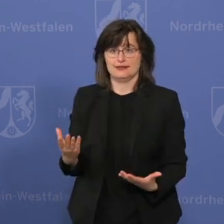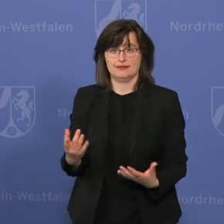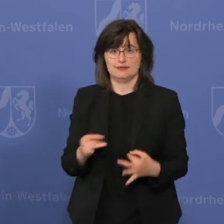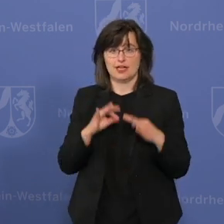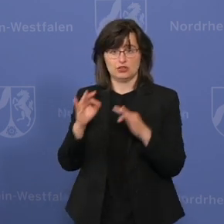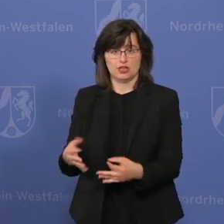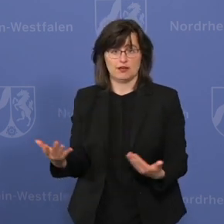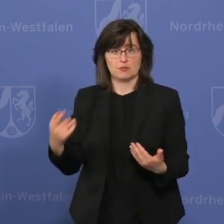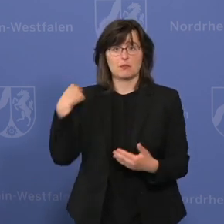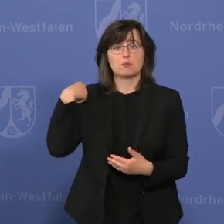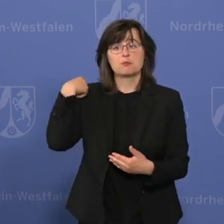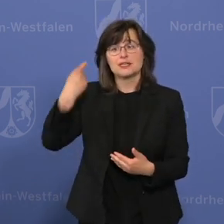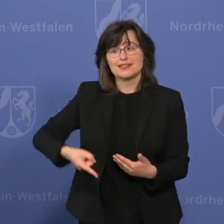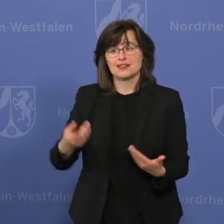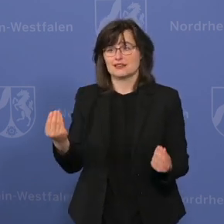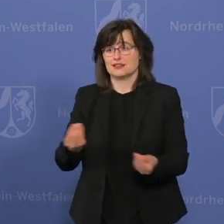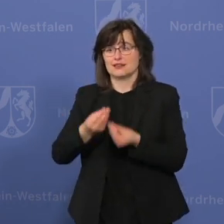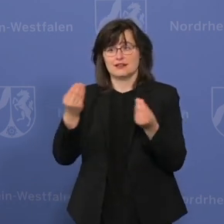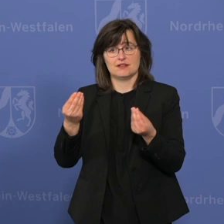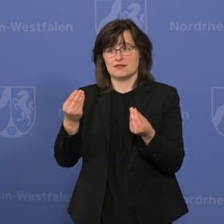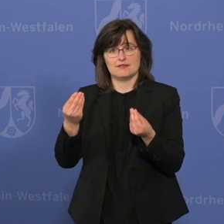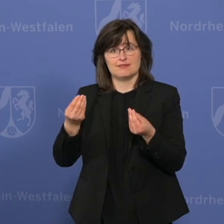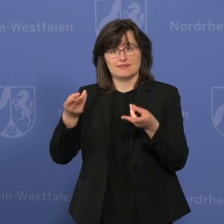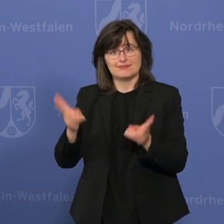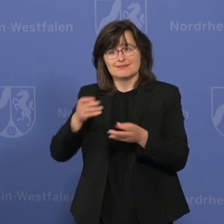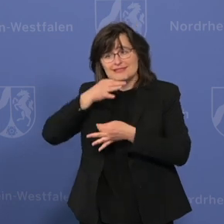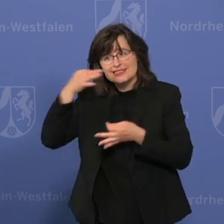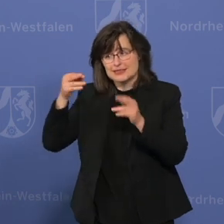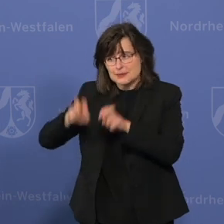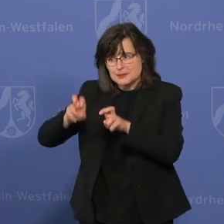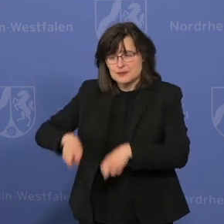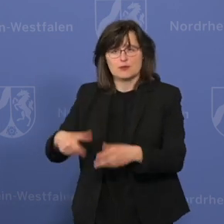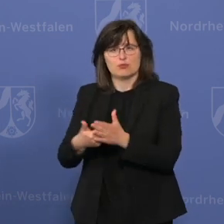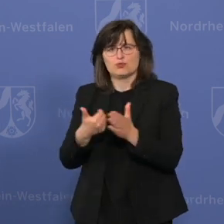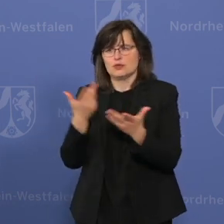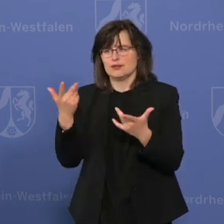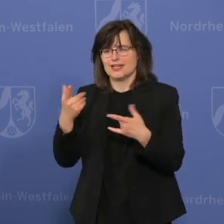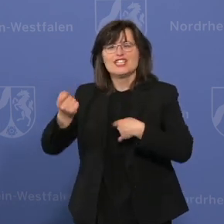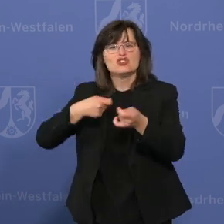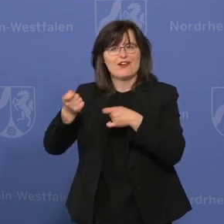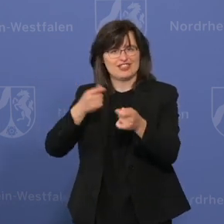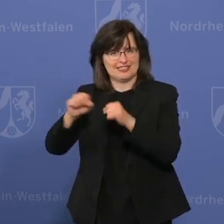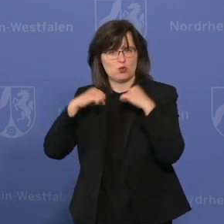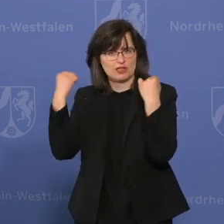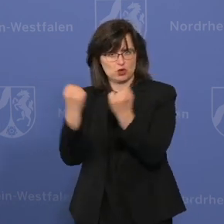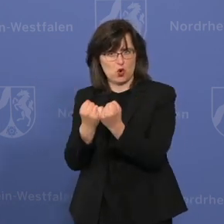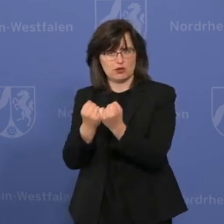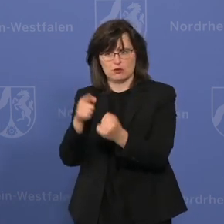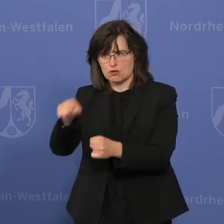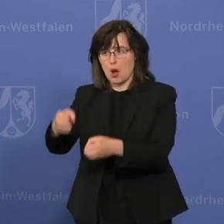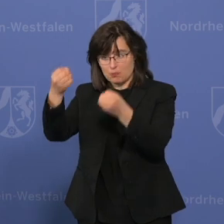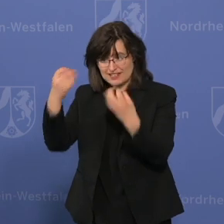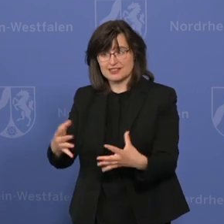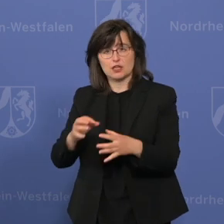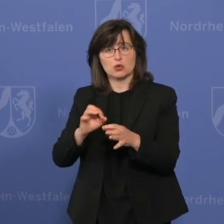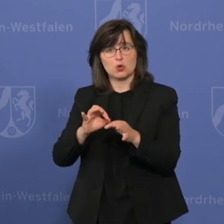meinem Kenntnisstand nicht ermittelt worden, dass wir in einer Ladensituation höhere Infektionsraten haben.